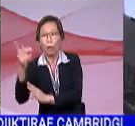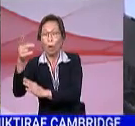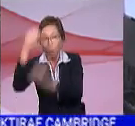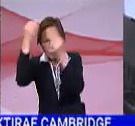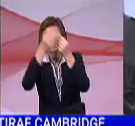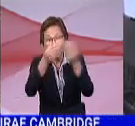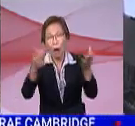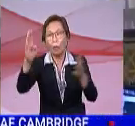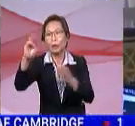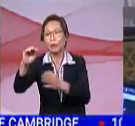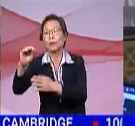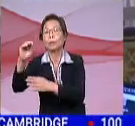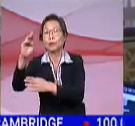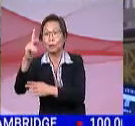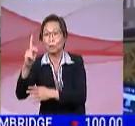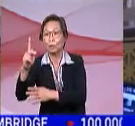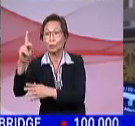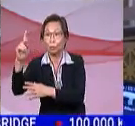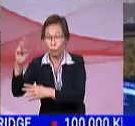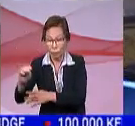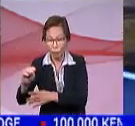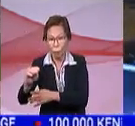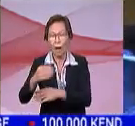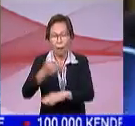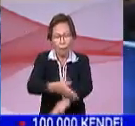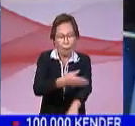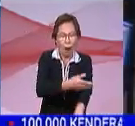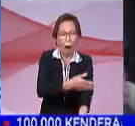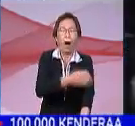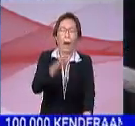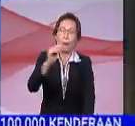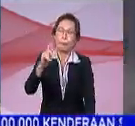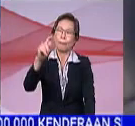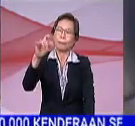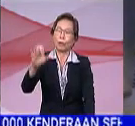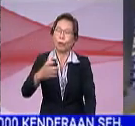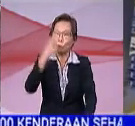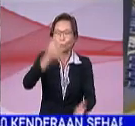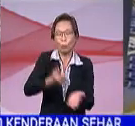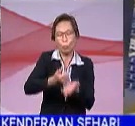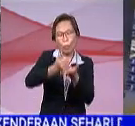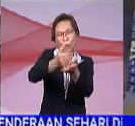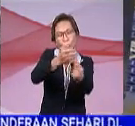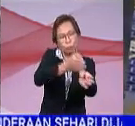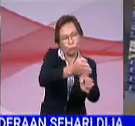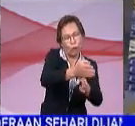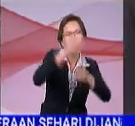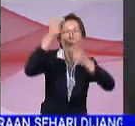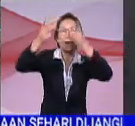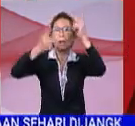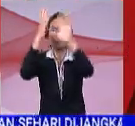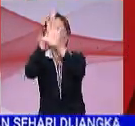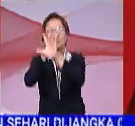berkenaan prestasi projek pembangunan pelancongan kementerian tersebut bagi membantu sektor pelancongan Sarawak.